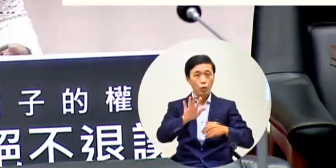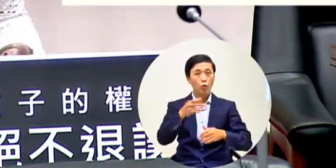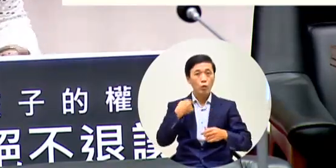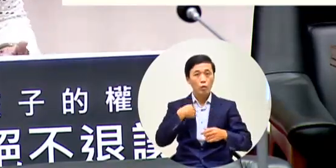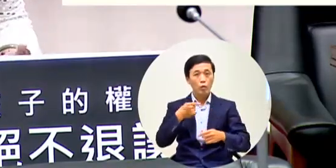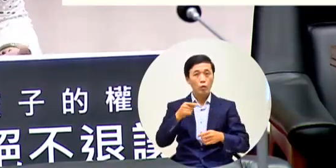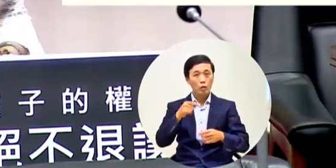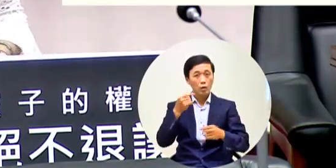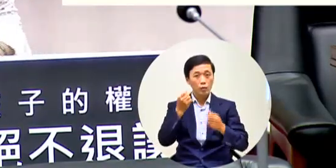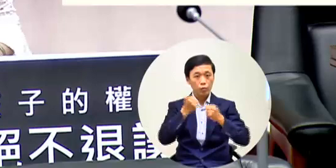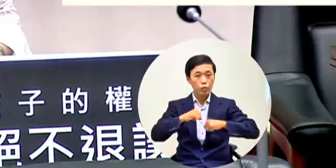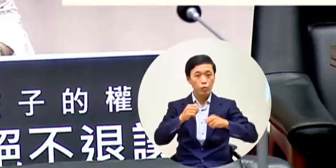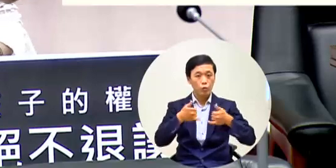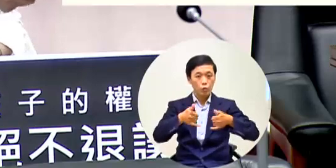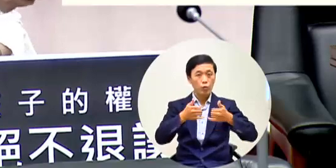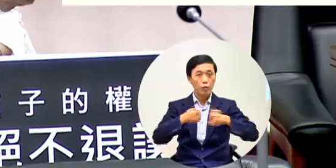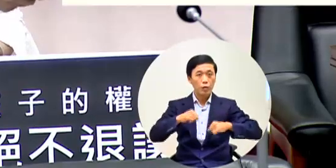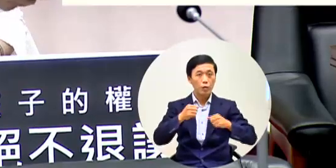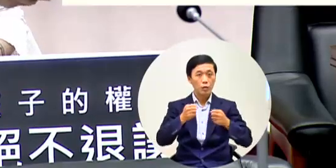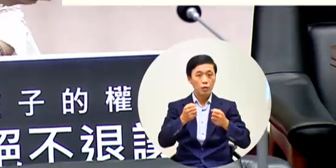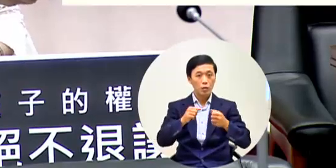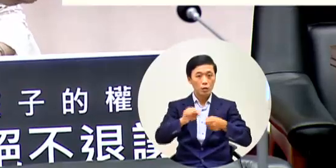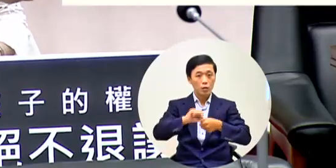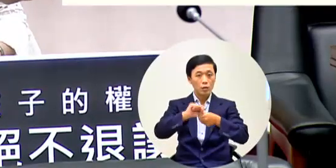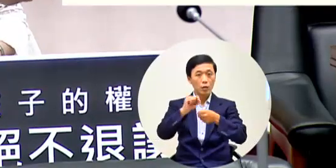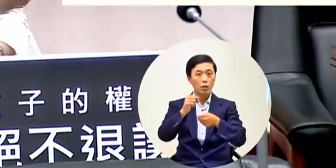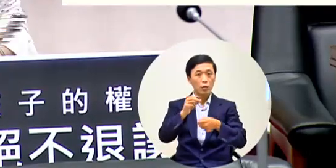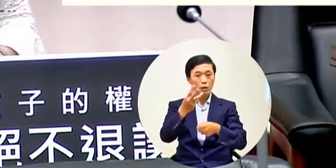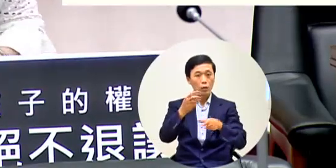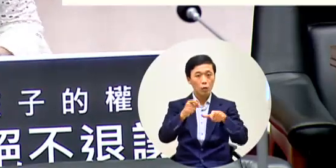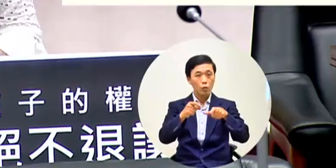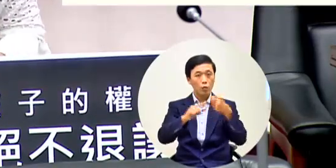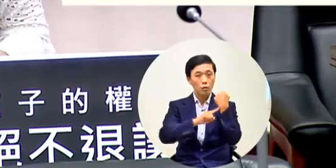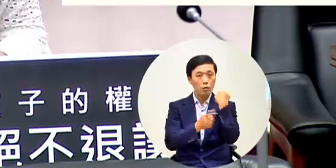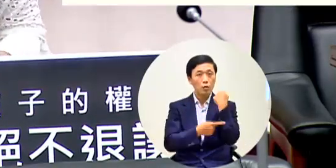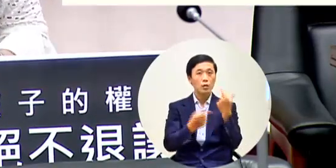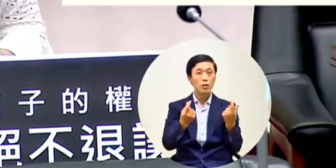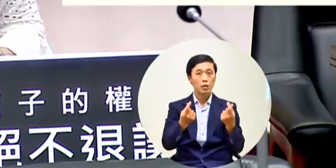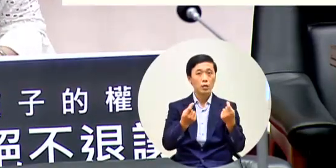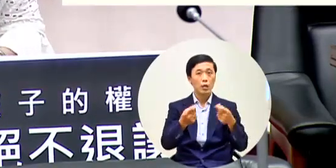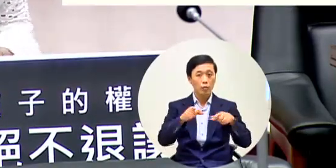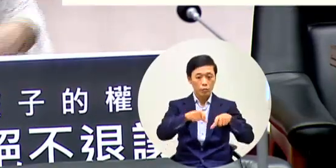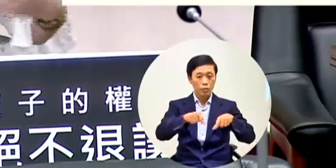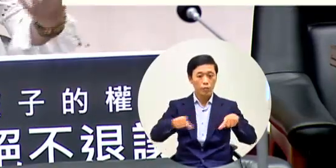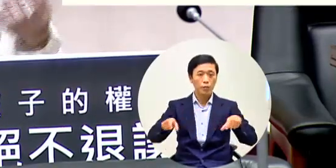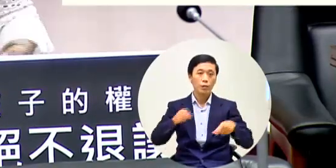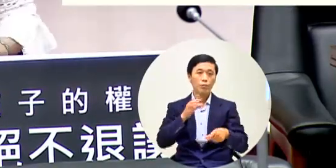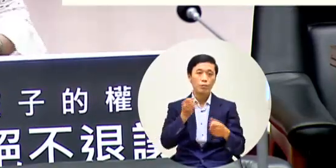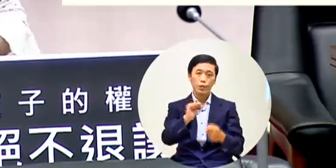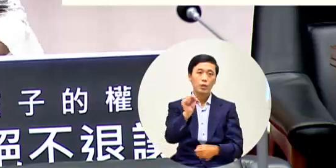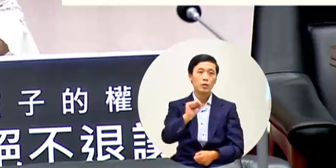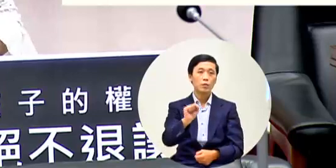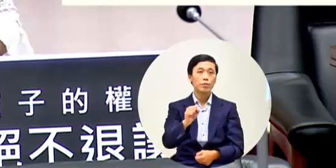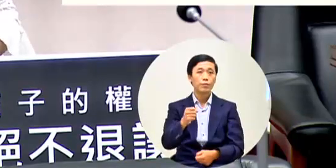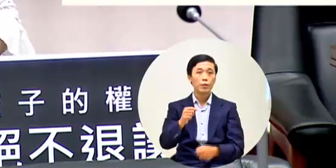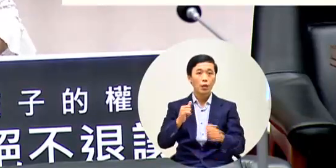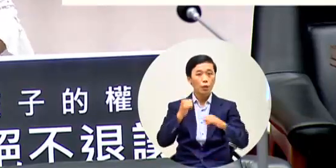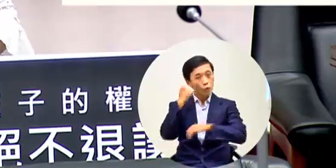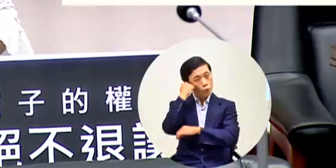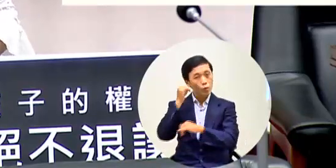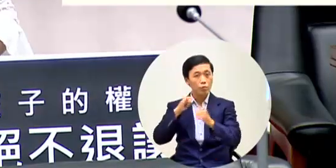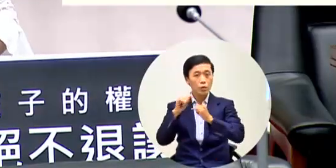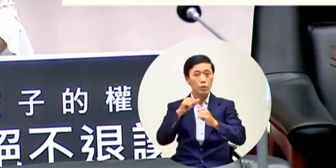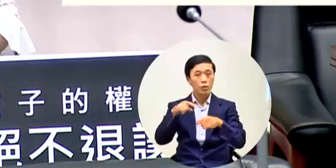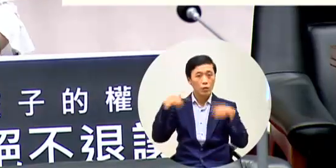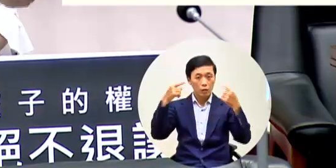增加了三米，就是变成三米之后它一样还是不能停。那所以居民就一再的陈请